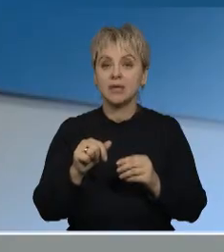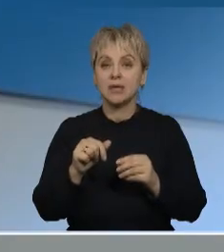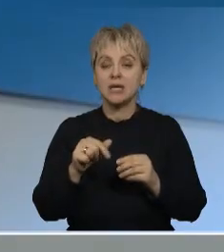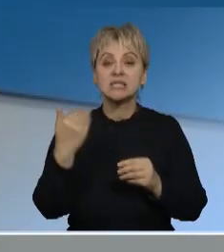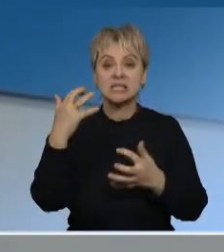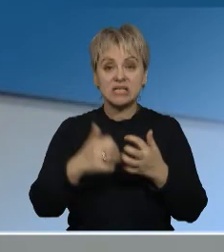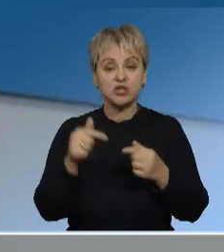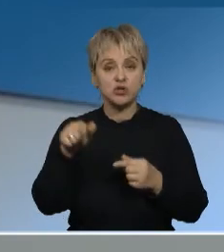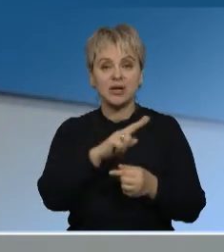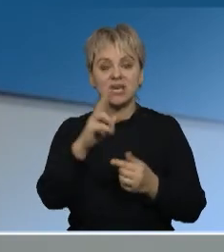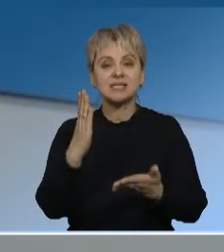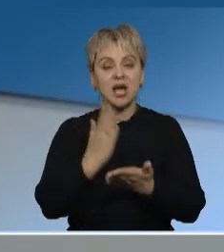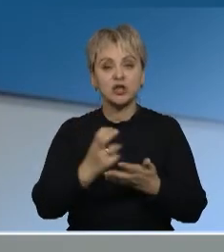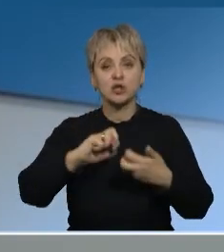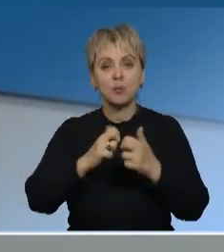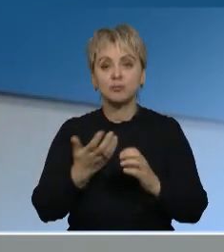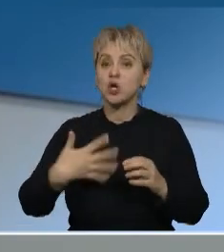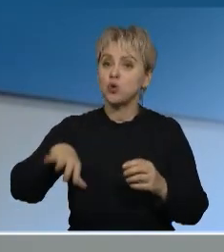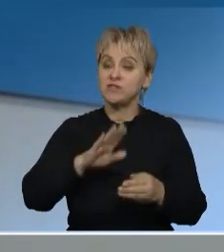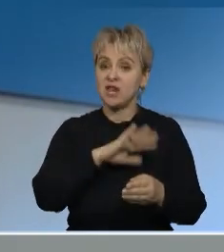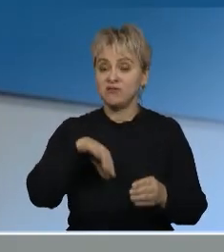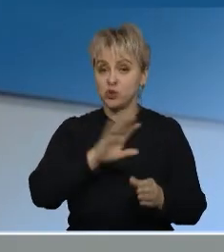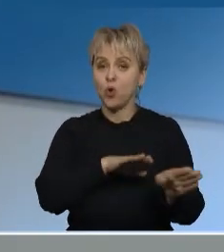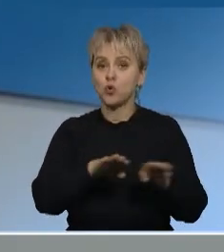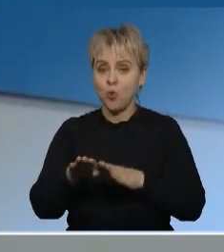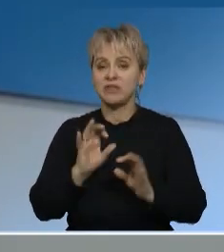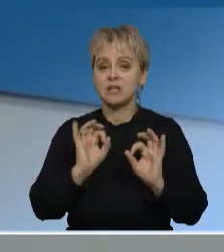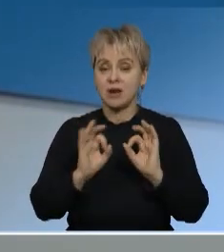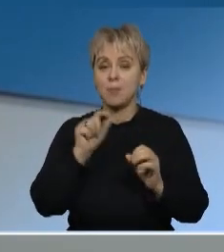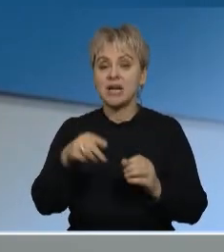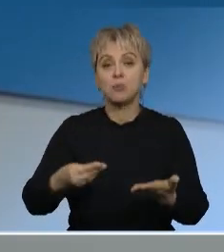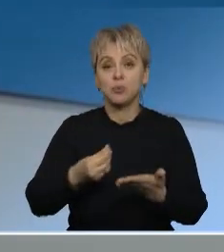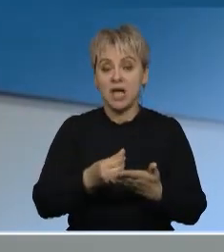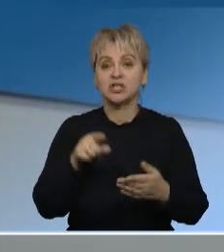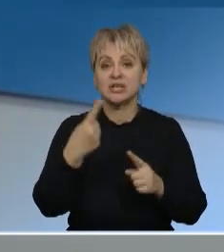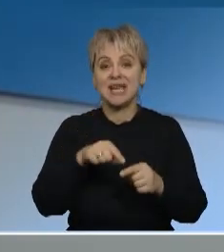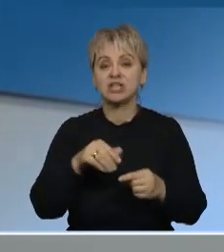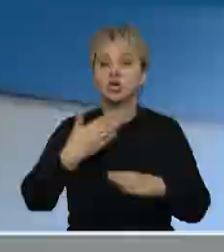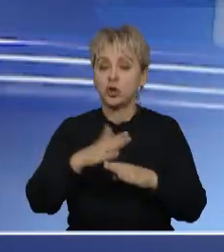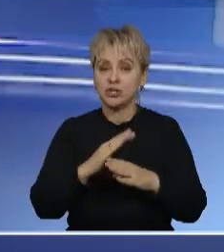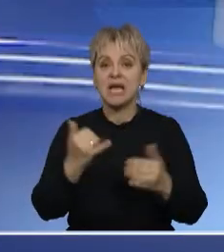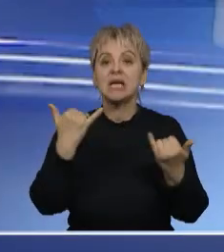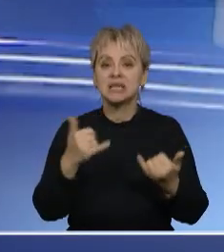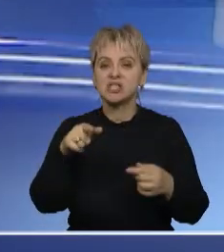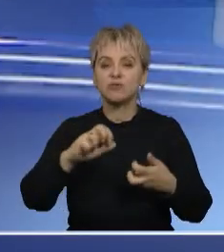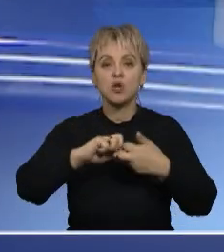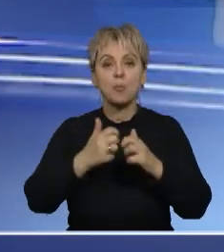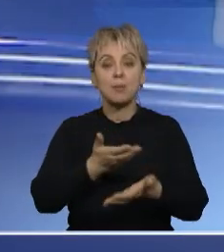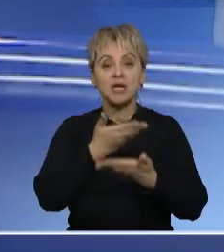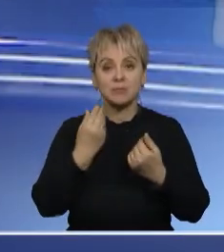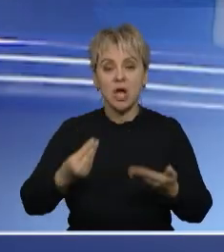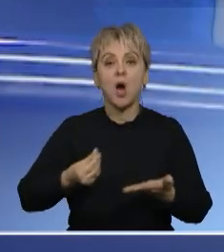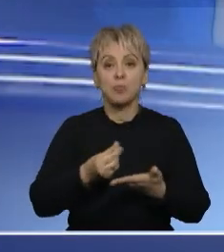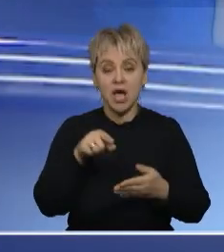среди них есть ли какие-то проблемные или у всех все идет ровно и гладко, и они платят изрядно этот кредит? На сегодня проблем нет.